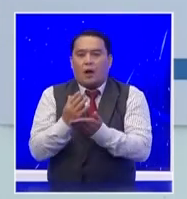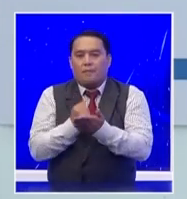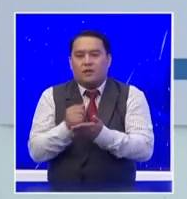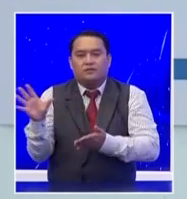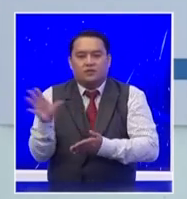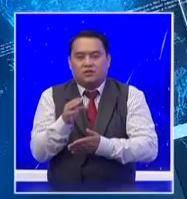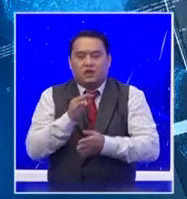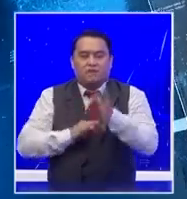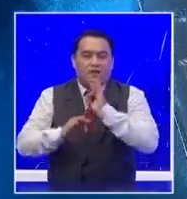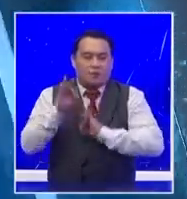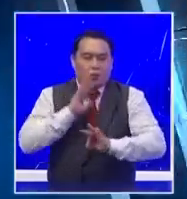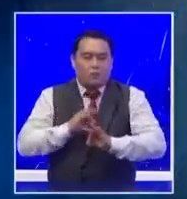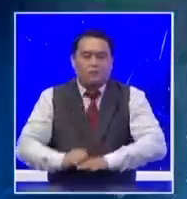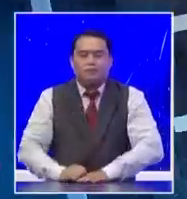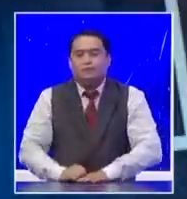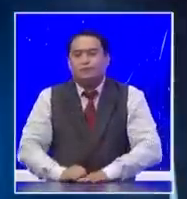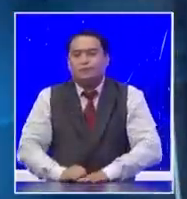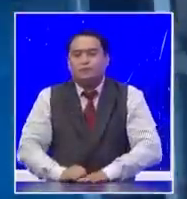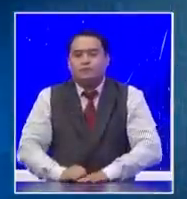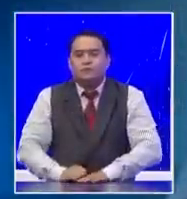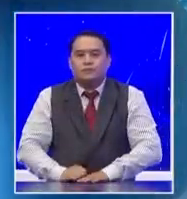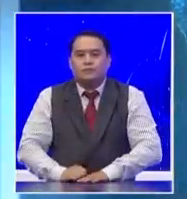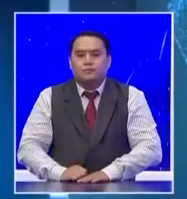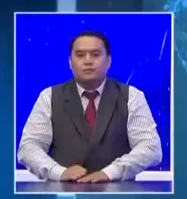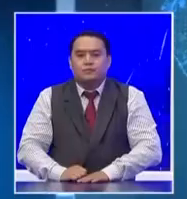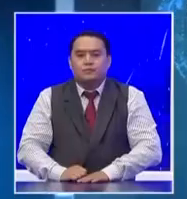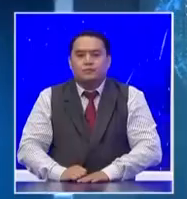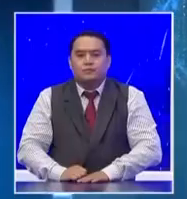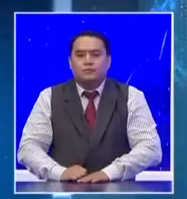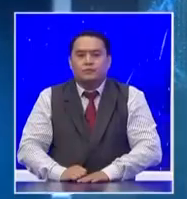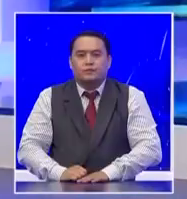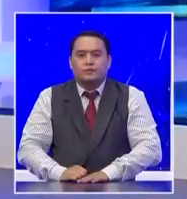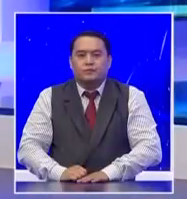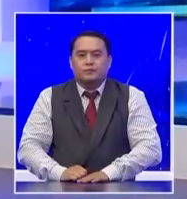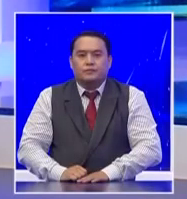всех необходимых средств. Елеман Рамбеков, Габит Кадрахман, телеканал ЖТСУ.